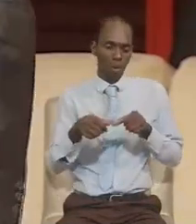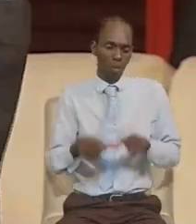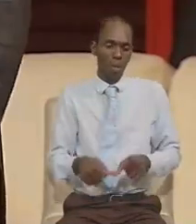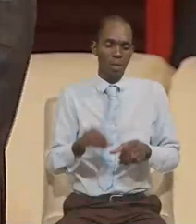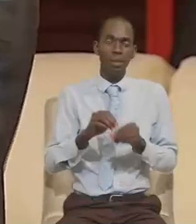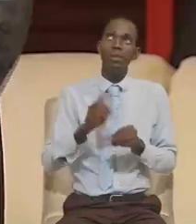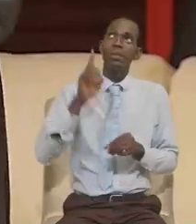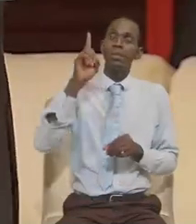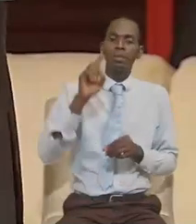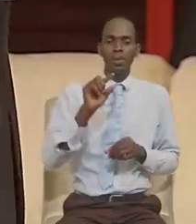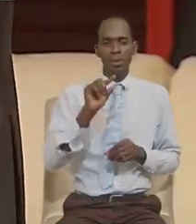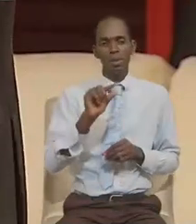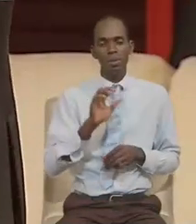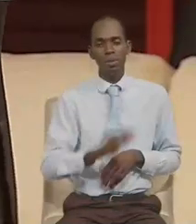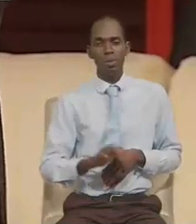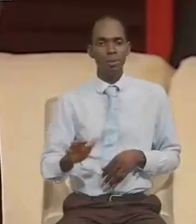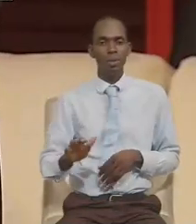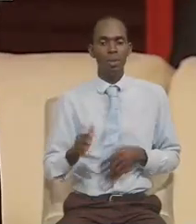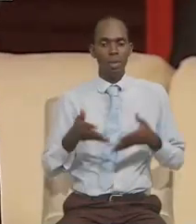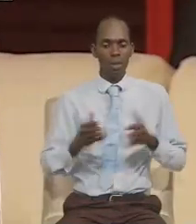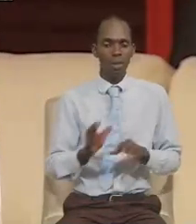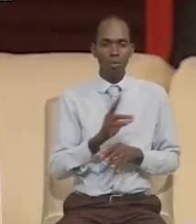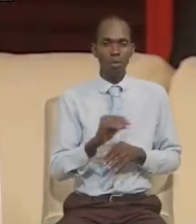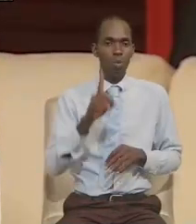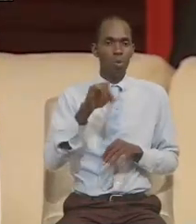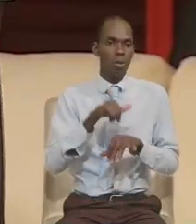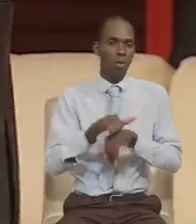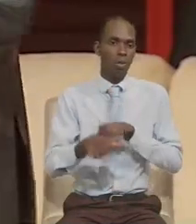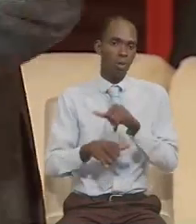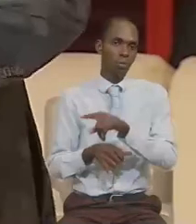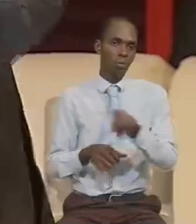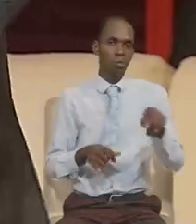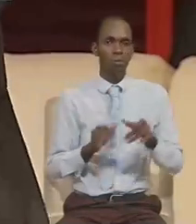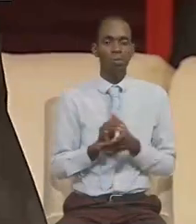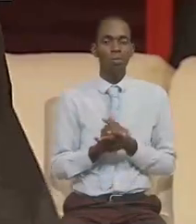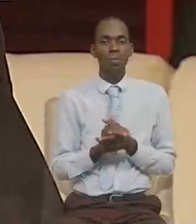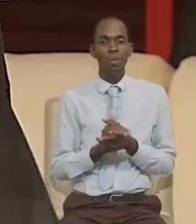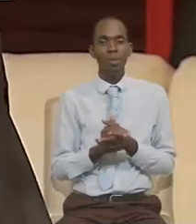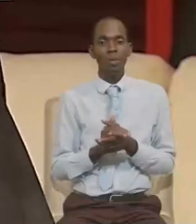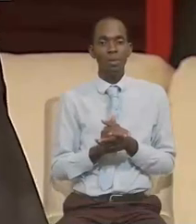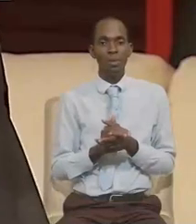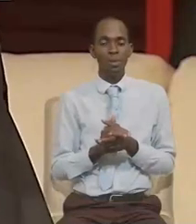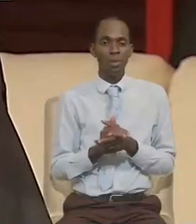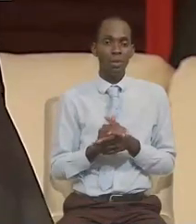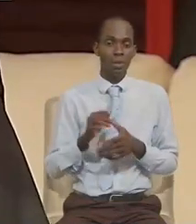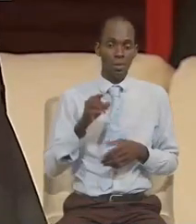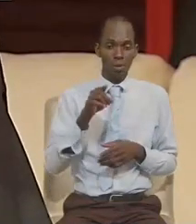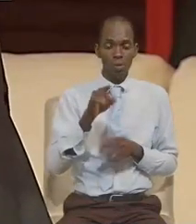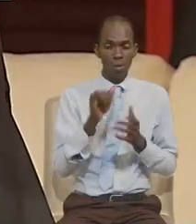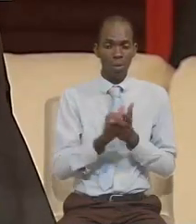7. Que personne ne vous séduise. Celui qui pratique la justice est